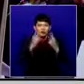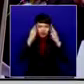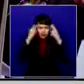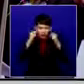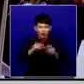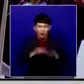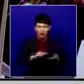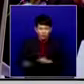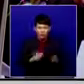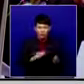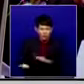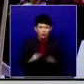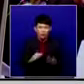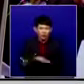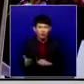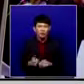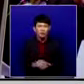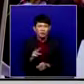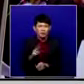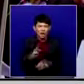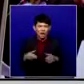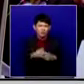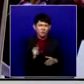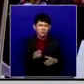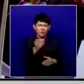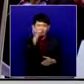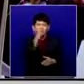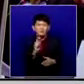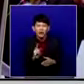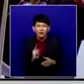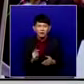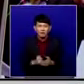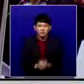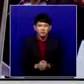ลวแล้วล้มเหลวอีกนะท่านใช้อยู่ได้ยังไง